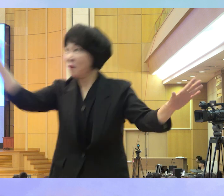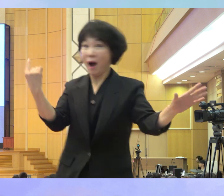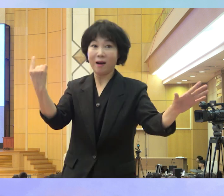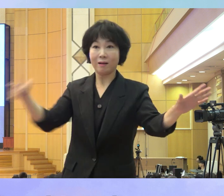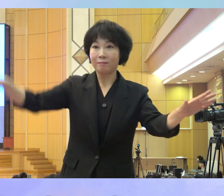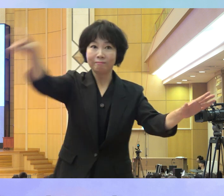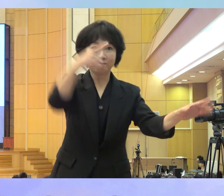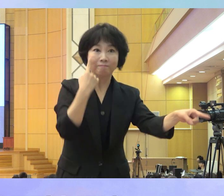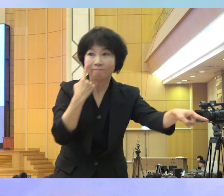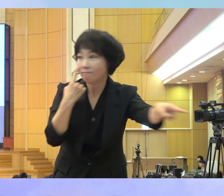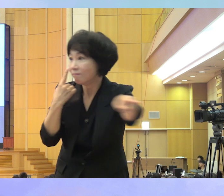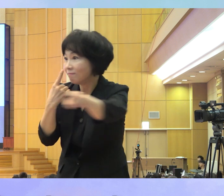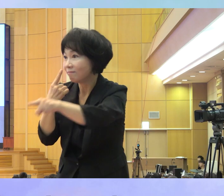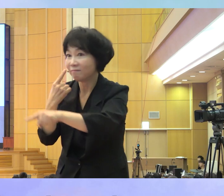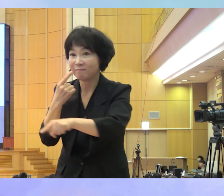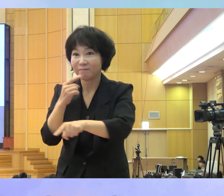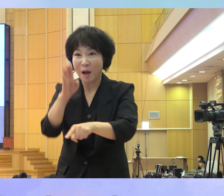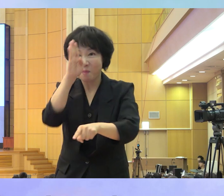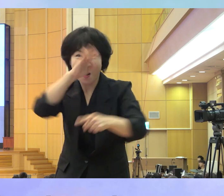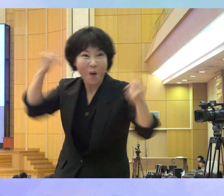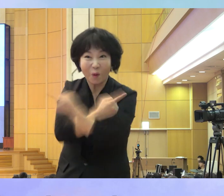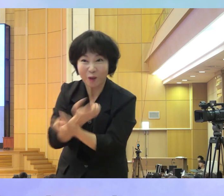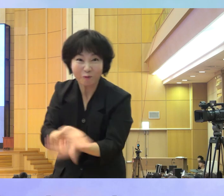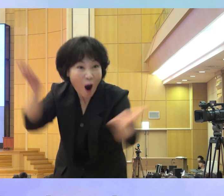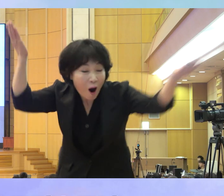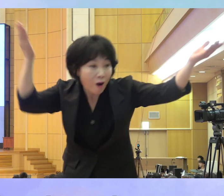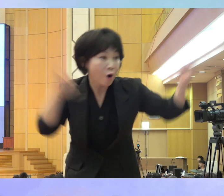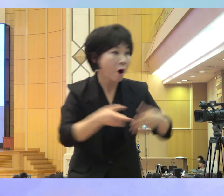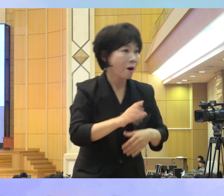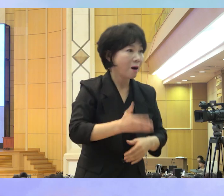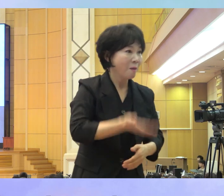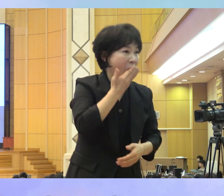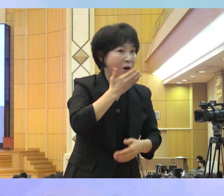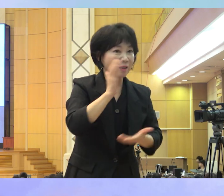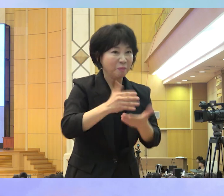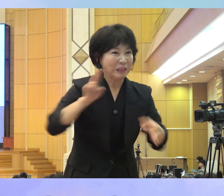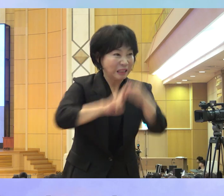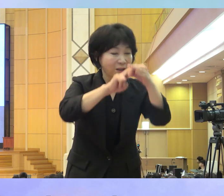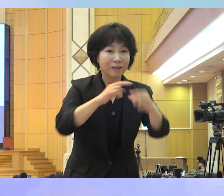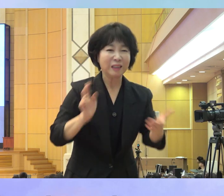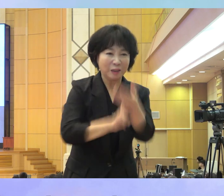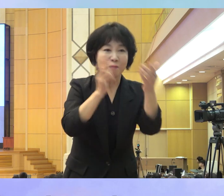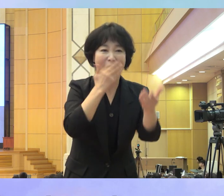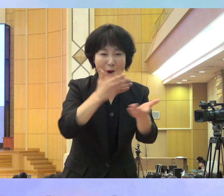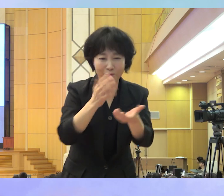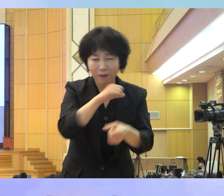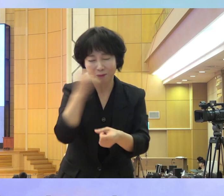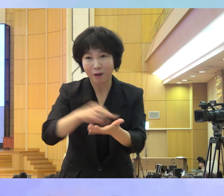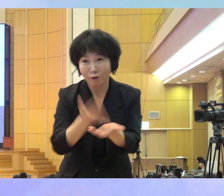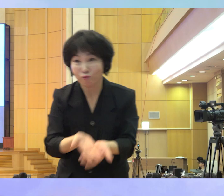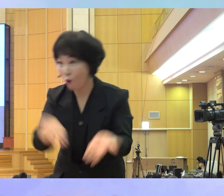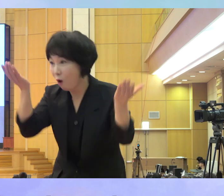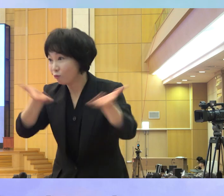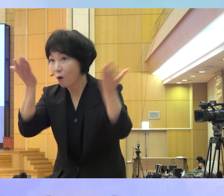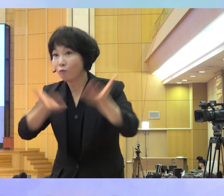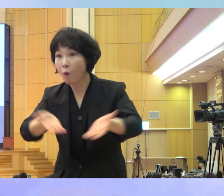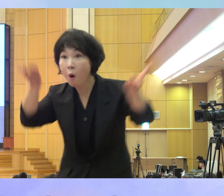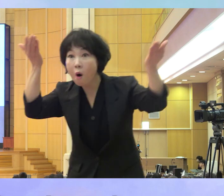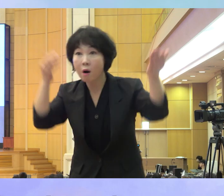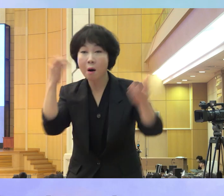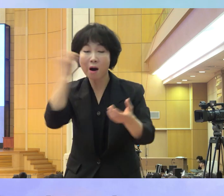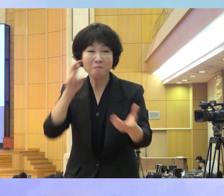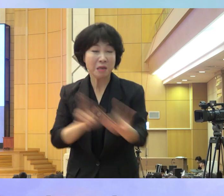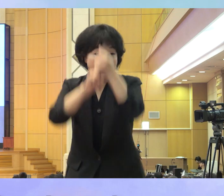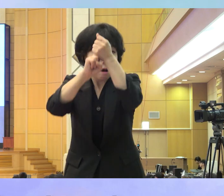죽을 병자를 고치고 여러분에게 먹을 것을 막 오병 기적을 나타내게 하고, 그런